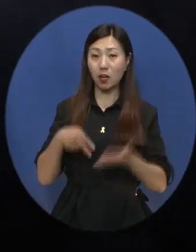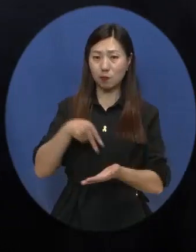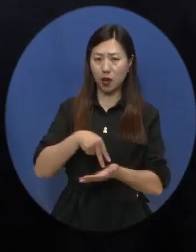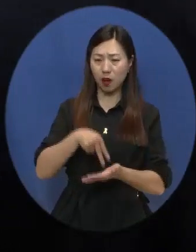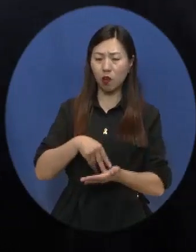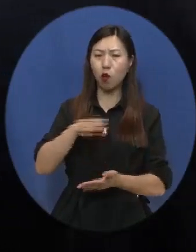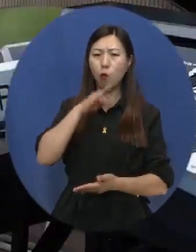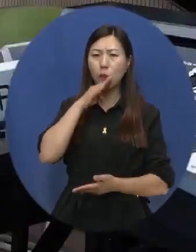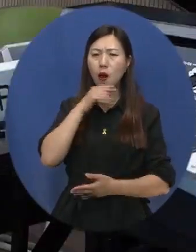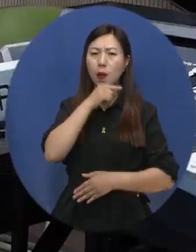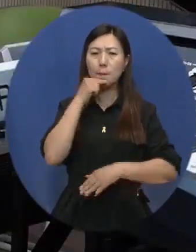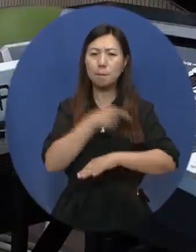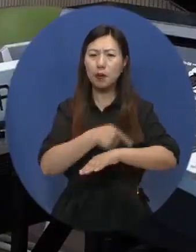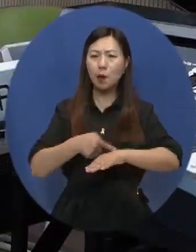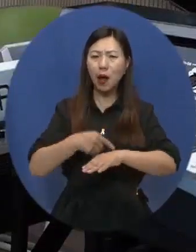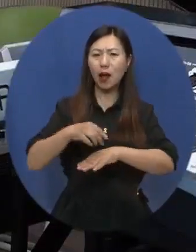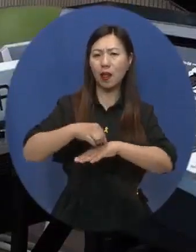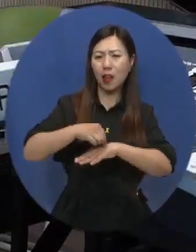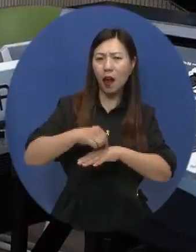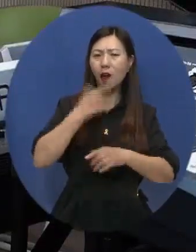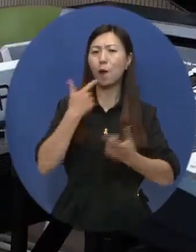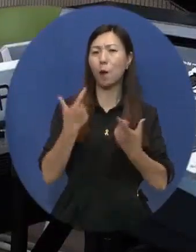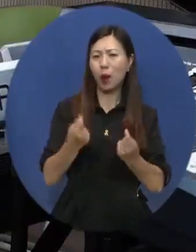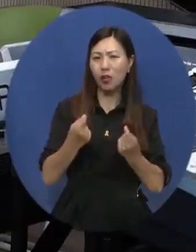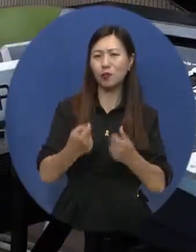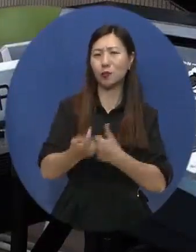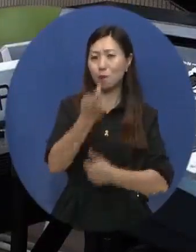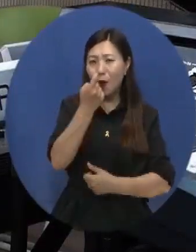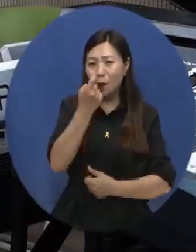되고 살이 되는 수업이었을 것 같죠.